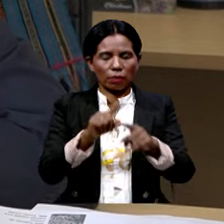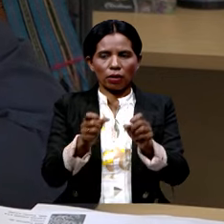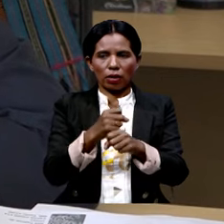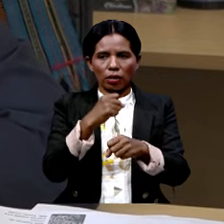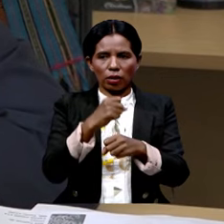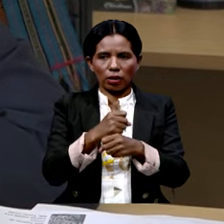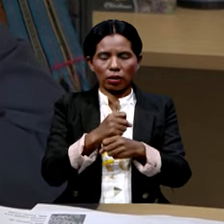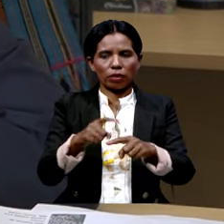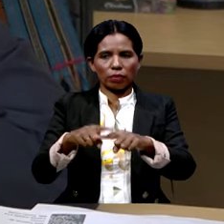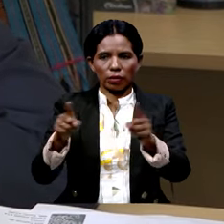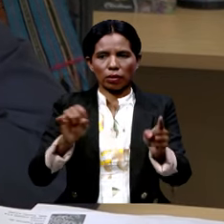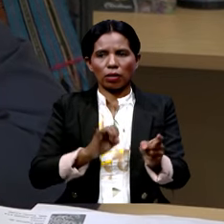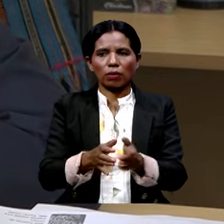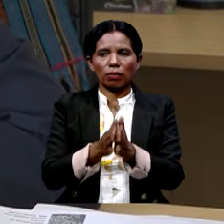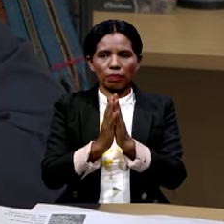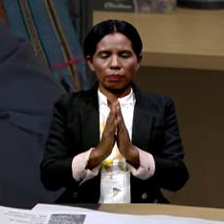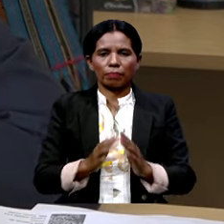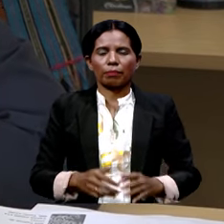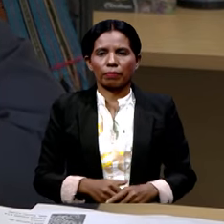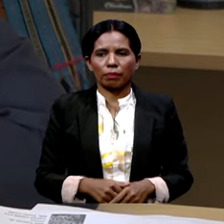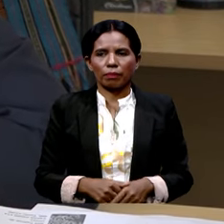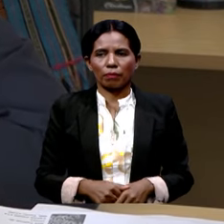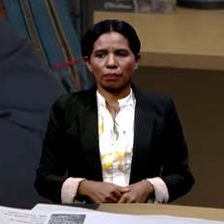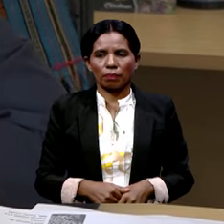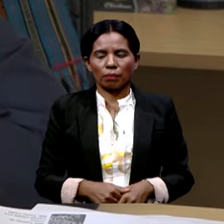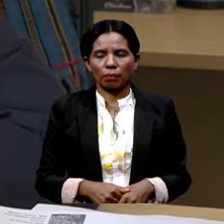hal diferente. Ini ni emang seperti kan pasir.